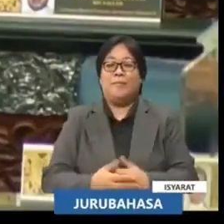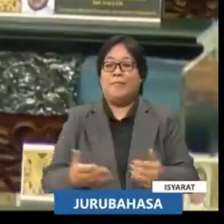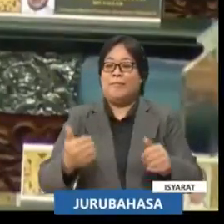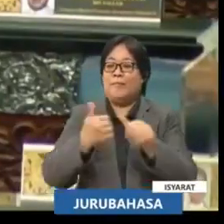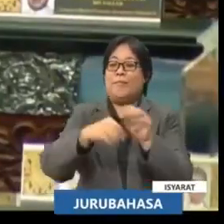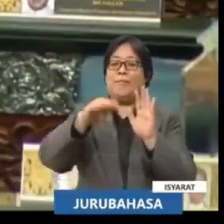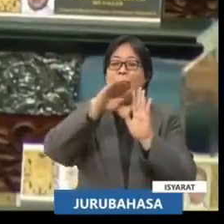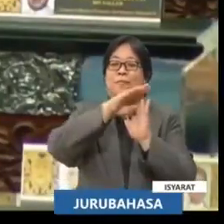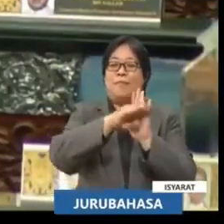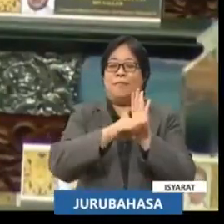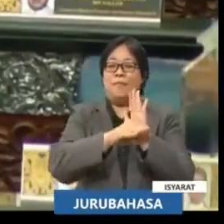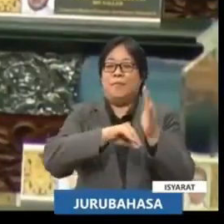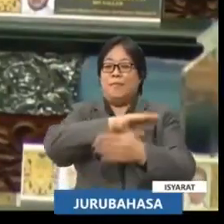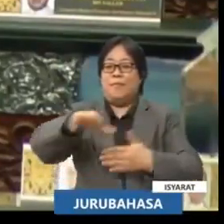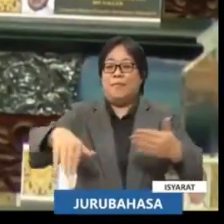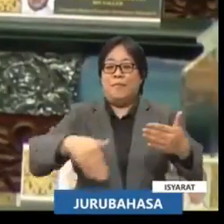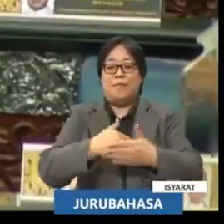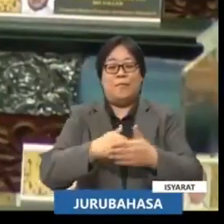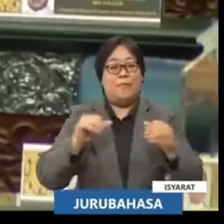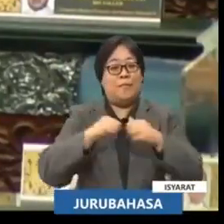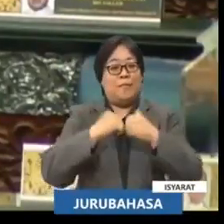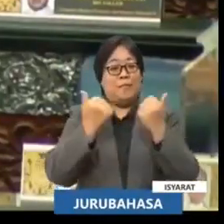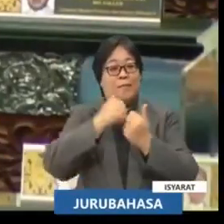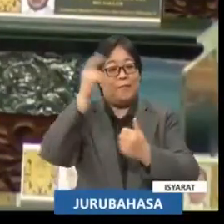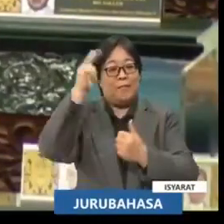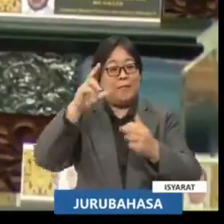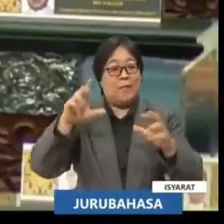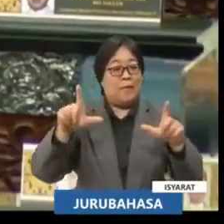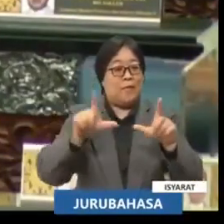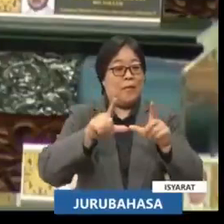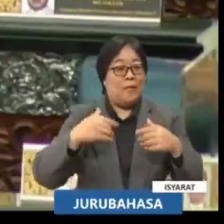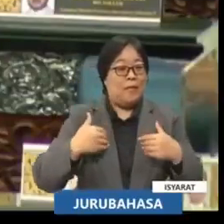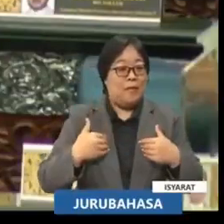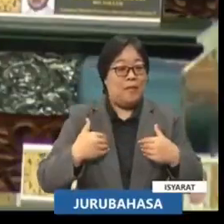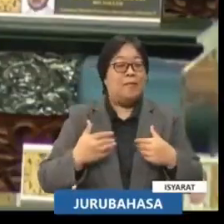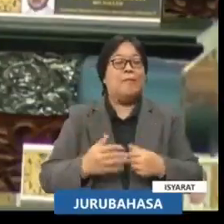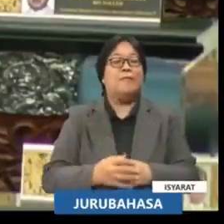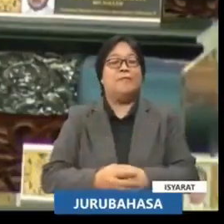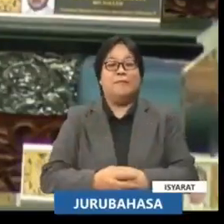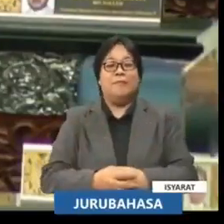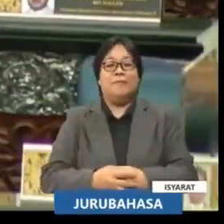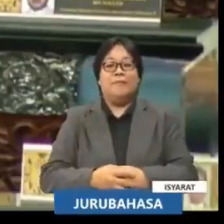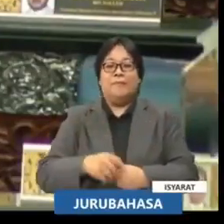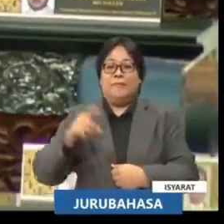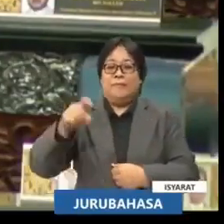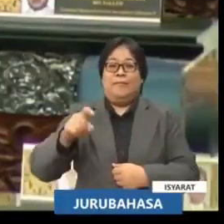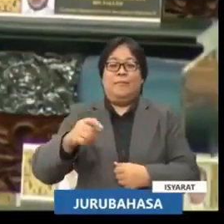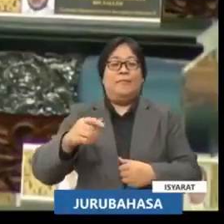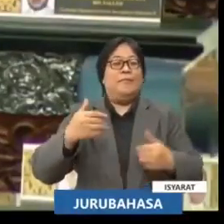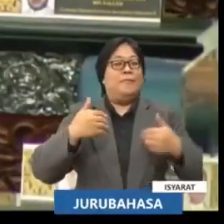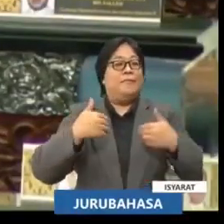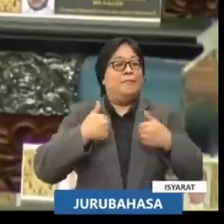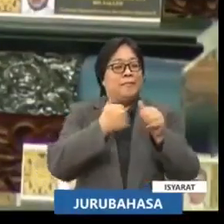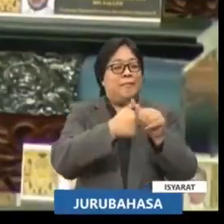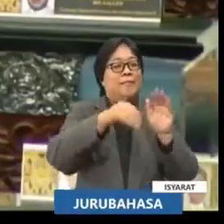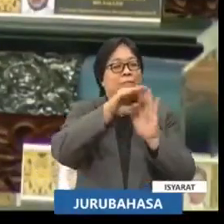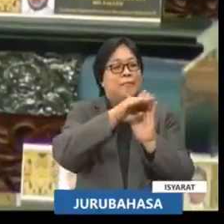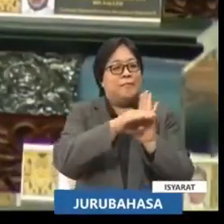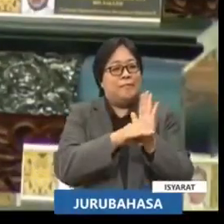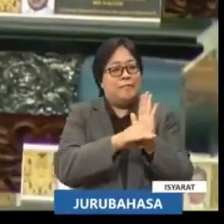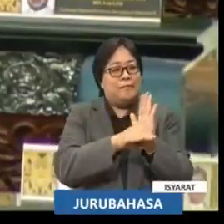Melalui peruntukan tersebut, semua agensi pekerjaan swasta yang berlesen hendaklah menjalankan kerja-kerja